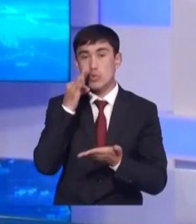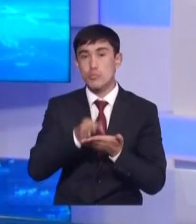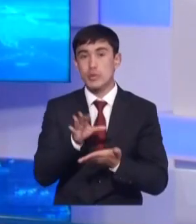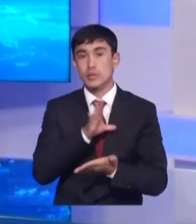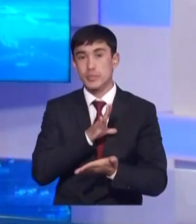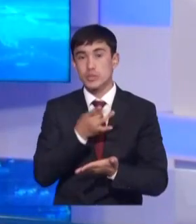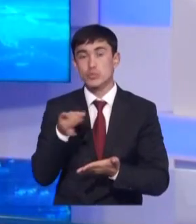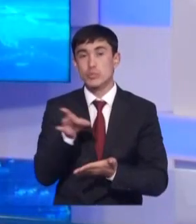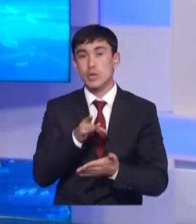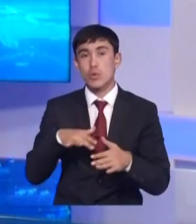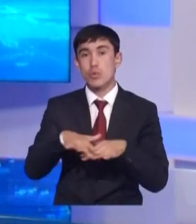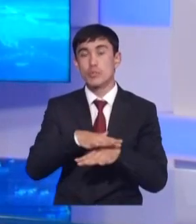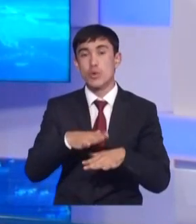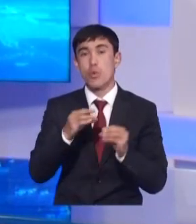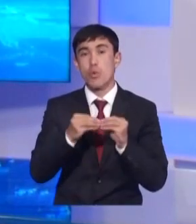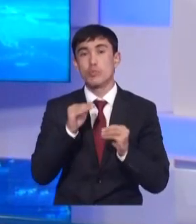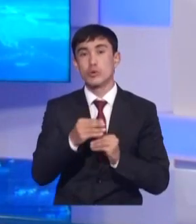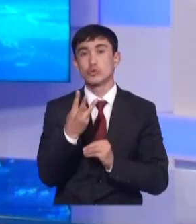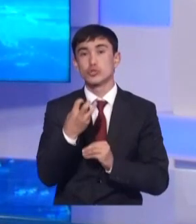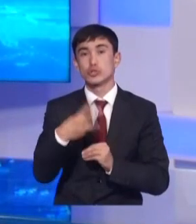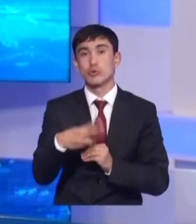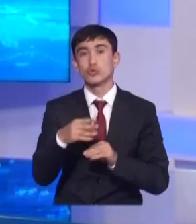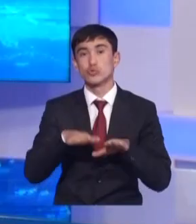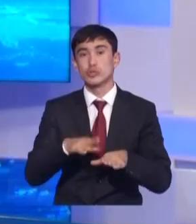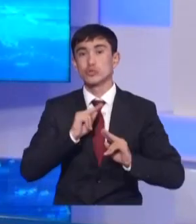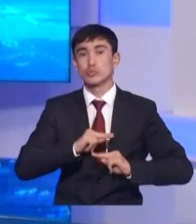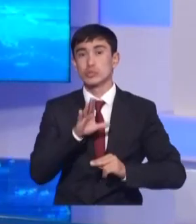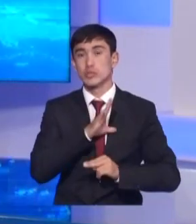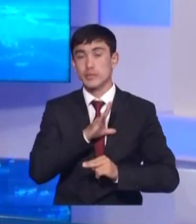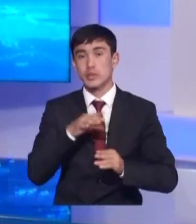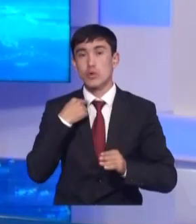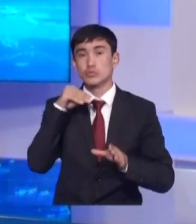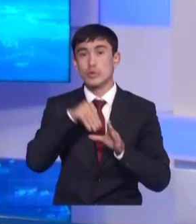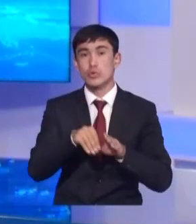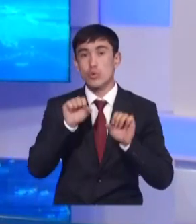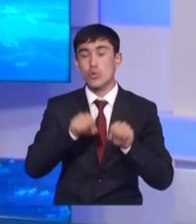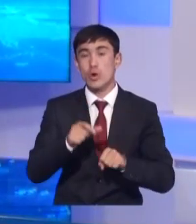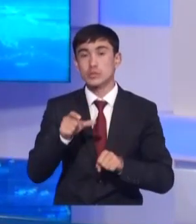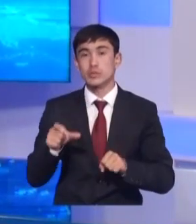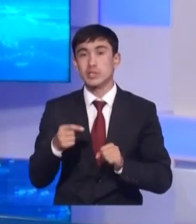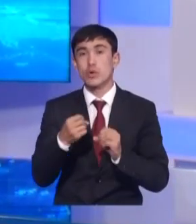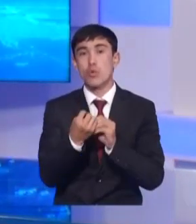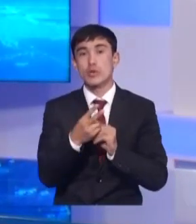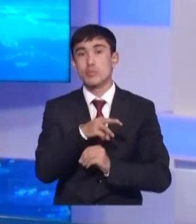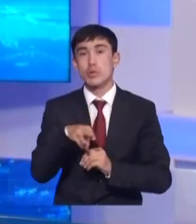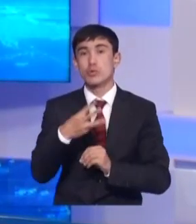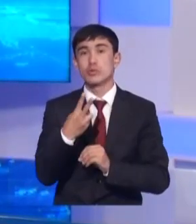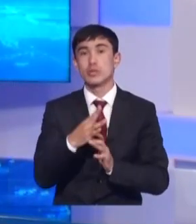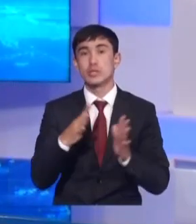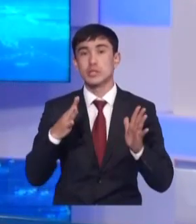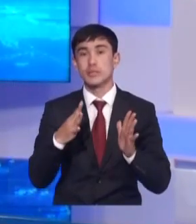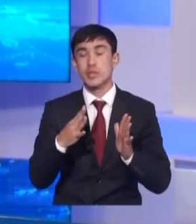берді. Республика көлемінде 10323 учаске жұмыс істеді. Дауыс беруге құқылы азаматтар саны 12 миллионнан